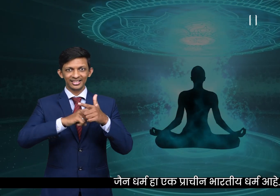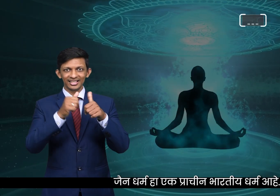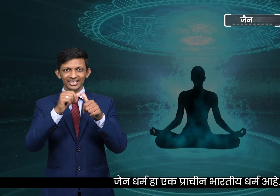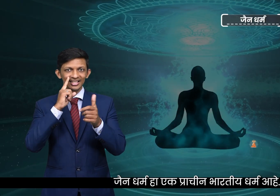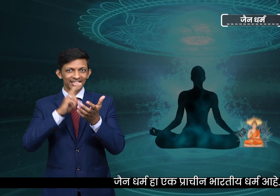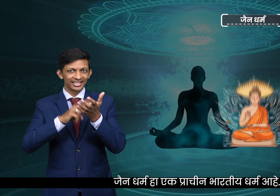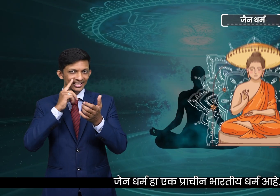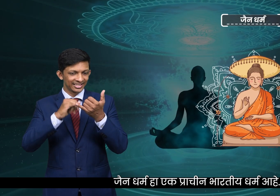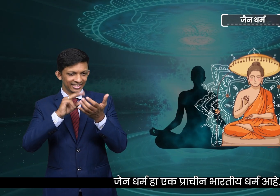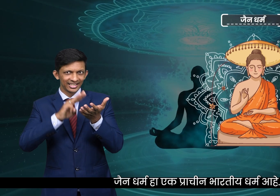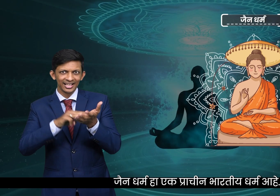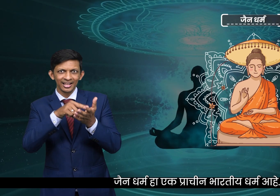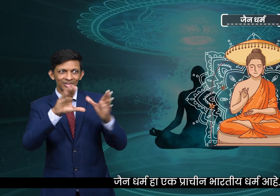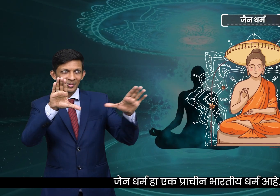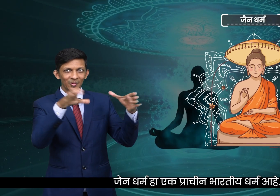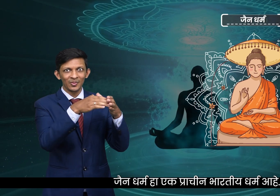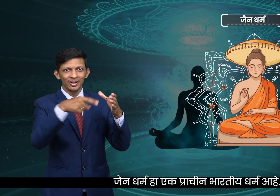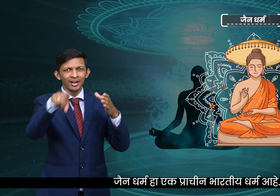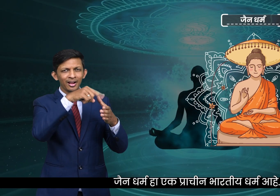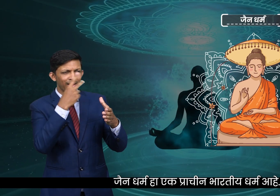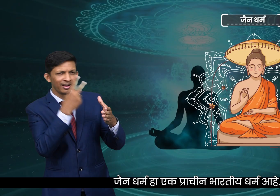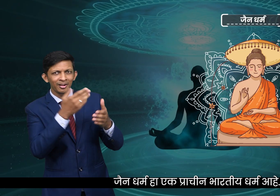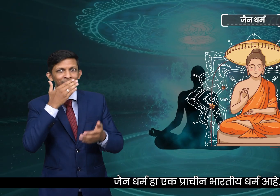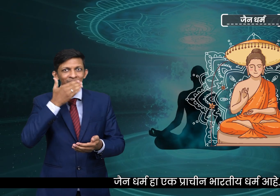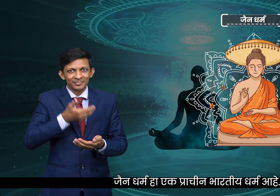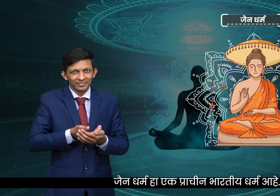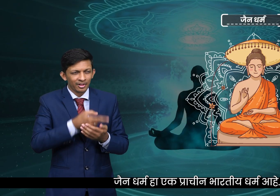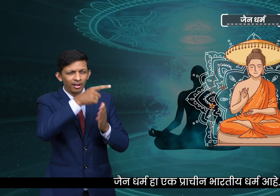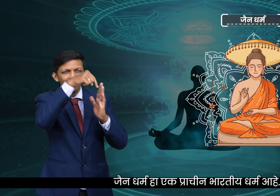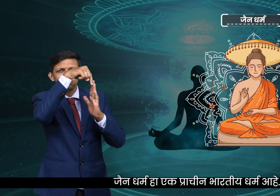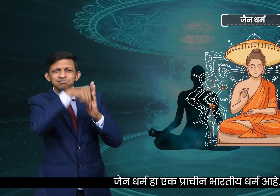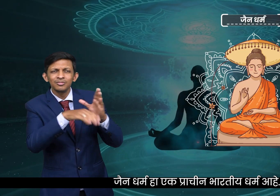जैन धर्म हा एक प्राचीन भारतीय धर्म आहे.